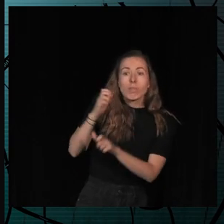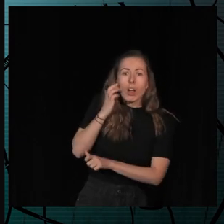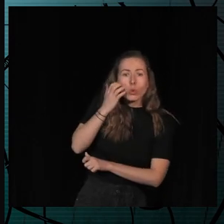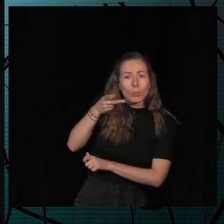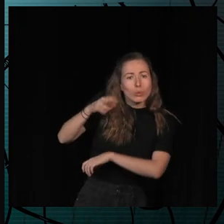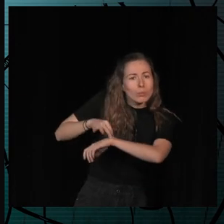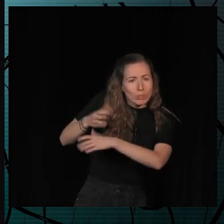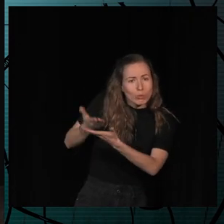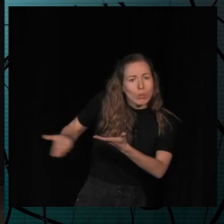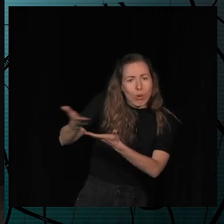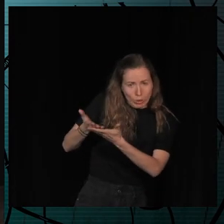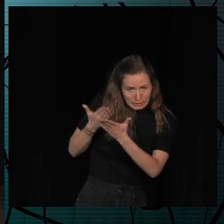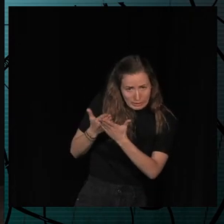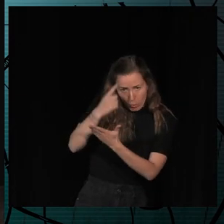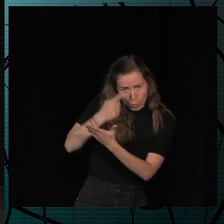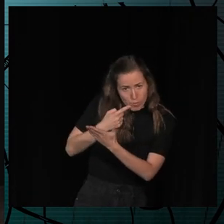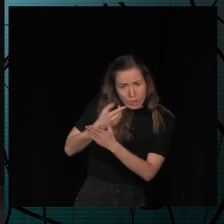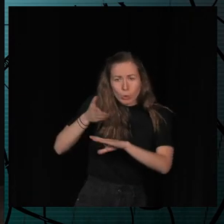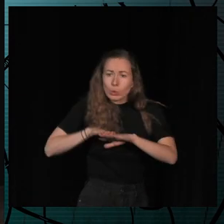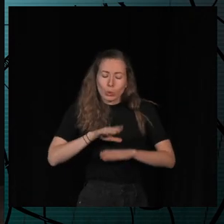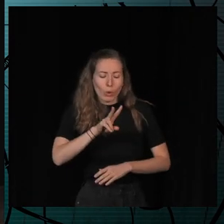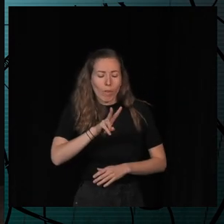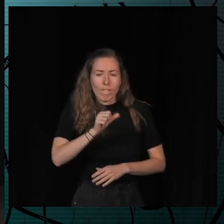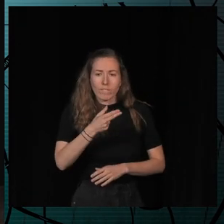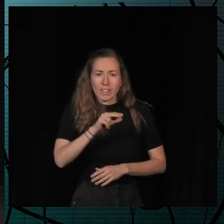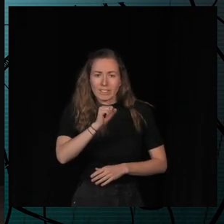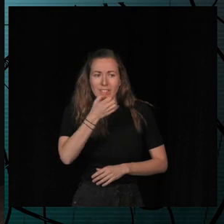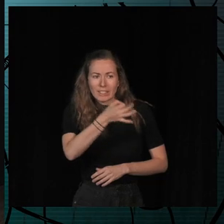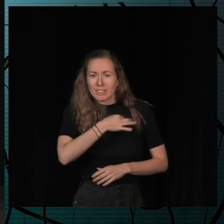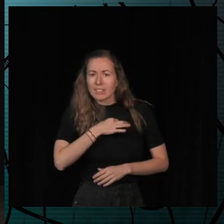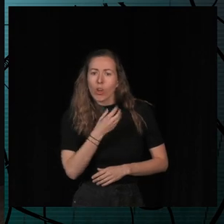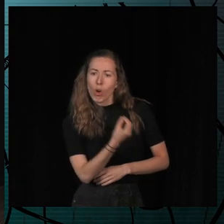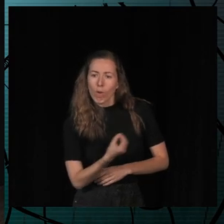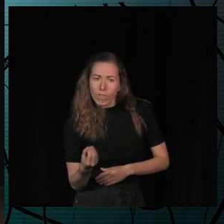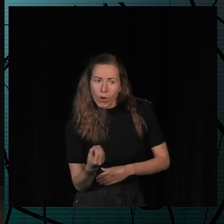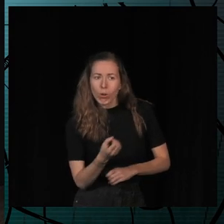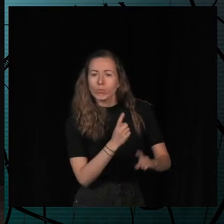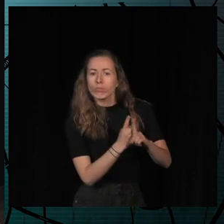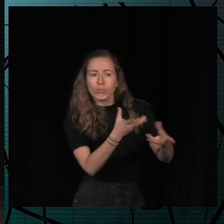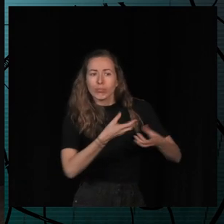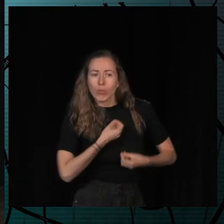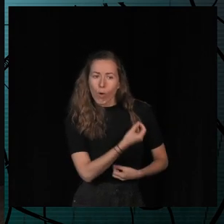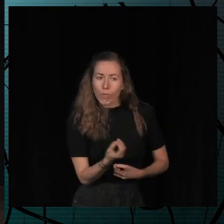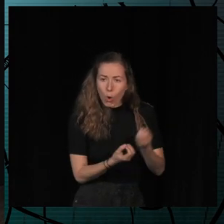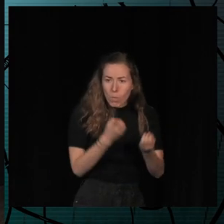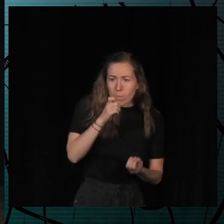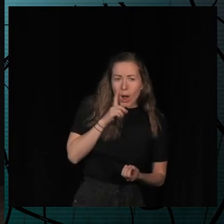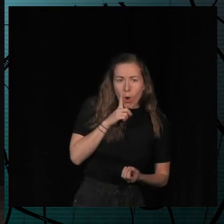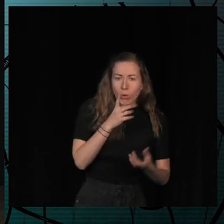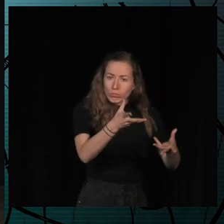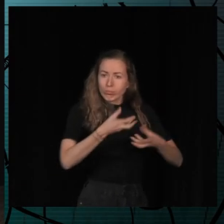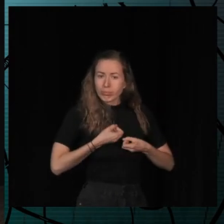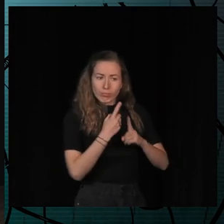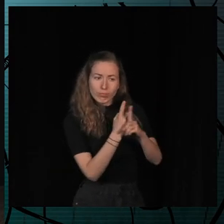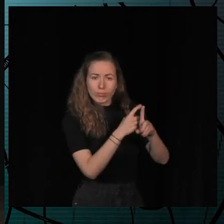vous venez de nous dire que vous vous receviez aussi bien des enfants que des que des que des parents et alors je trouve ça